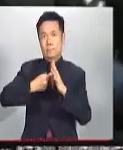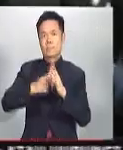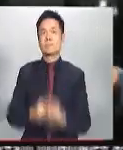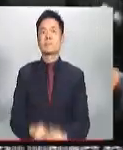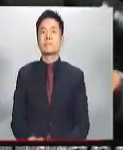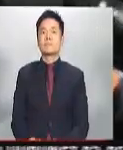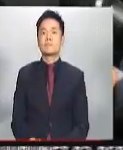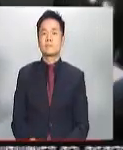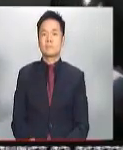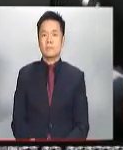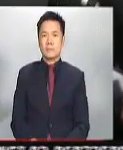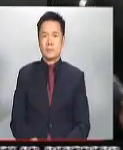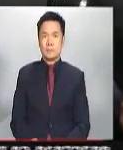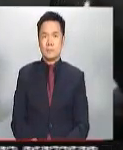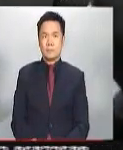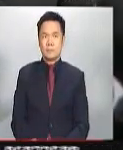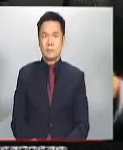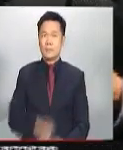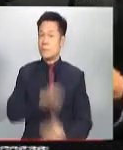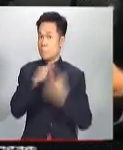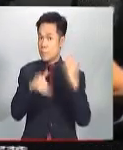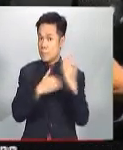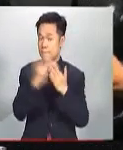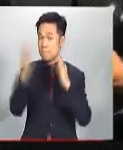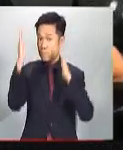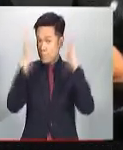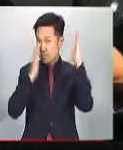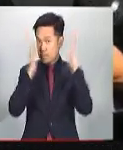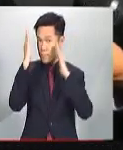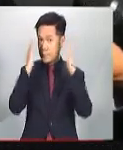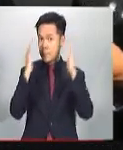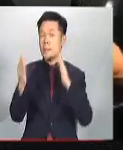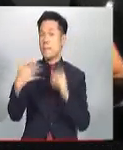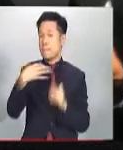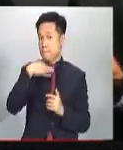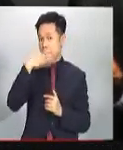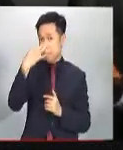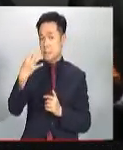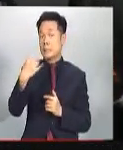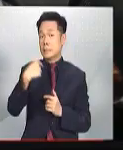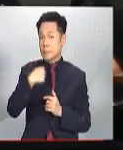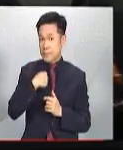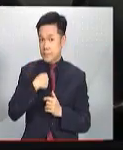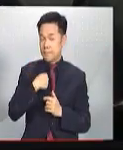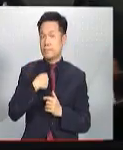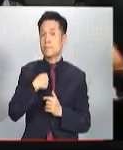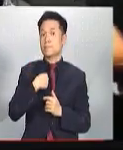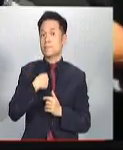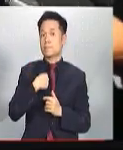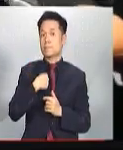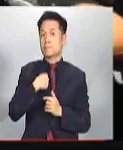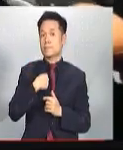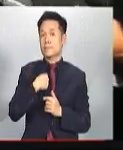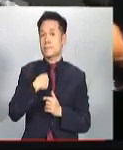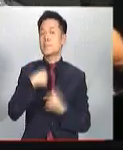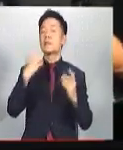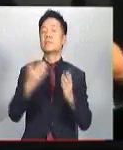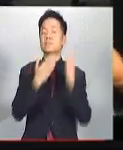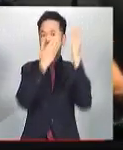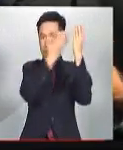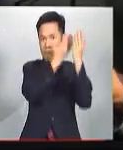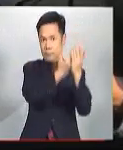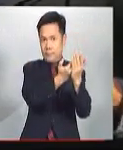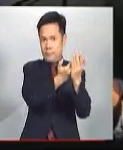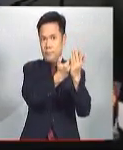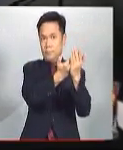Bersatu Malaysia telah pun mencalonkan saya sebagai penyembah cadangkan kepada